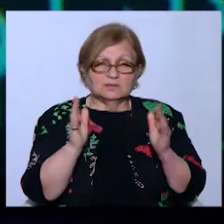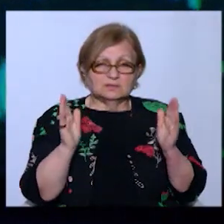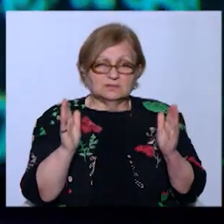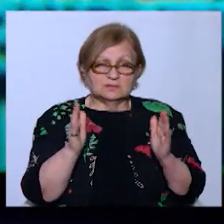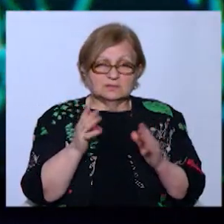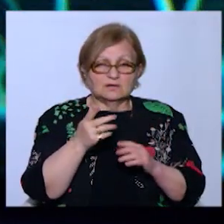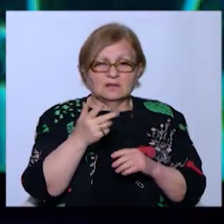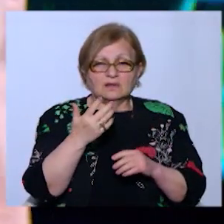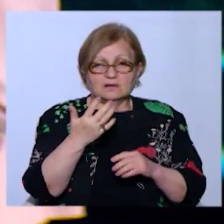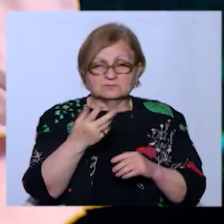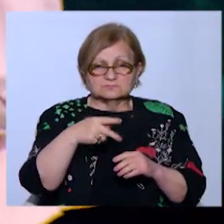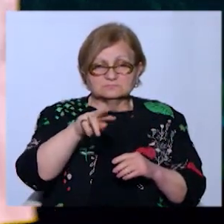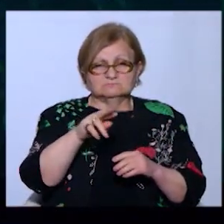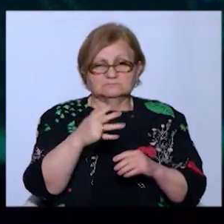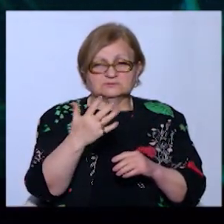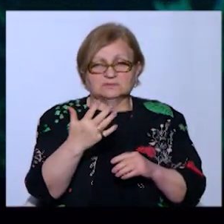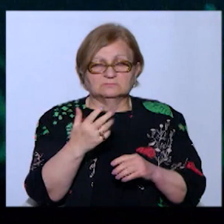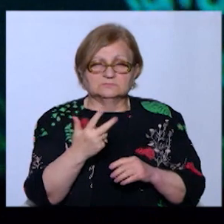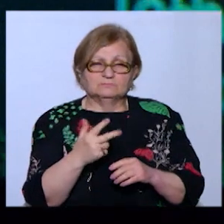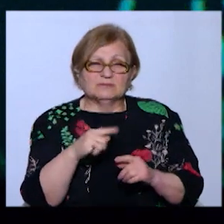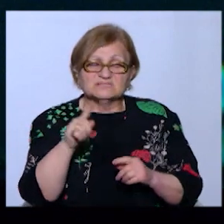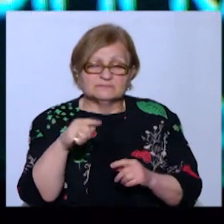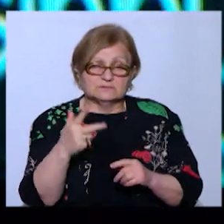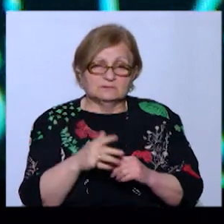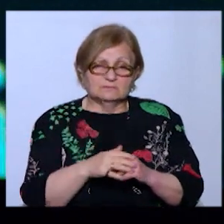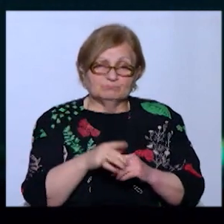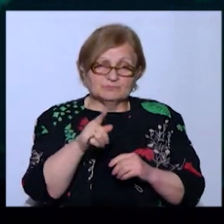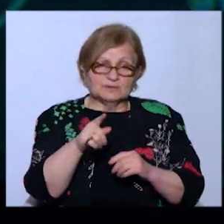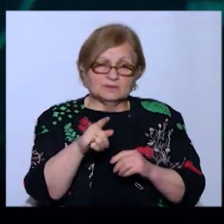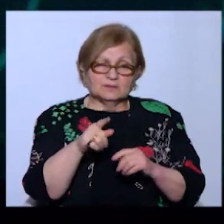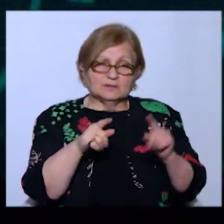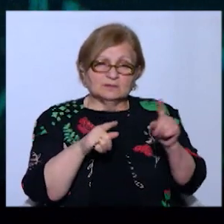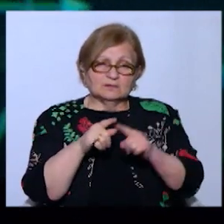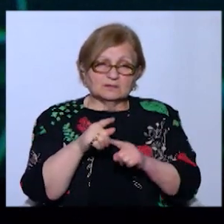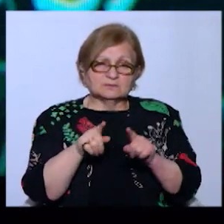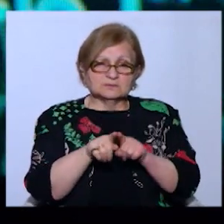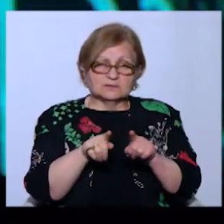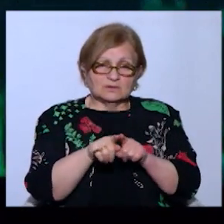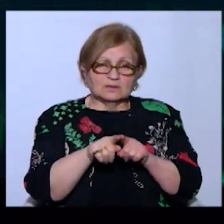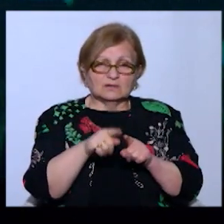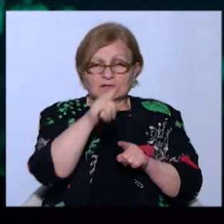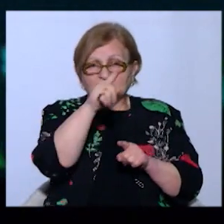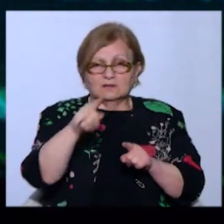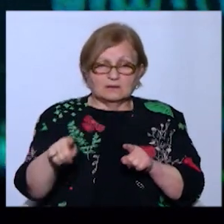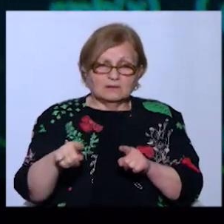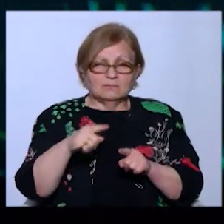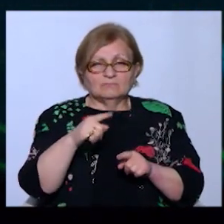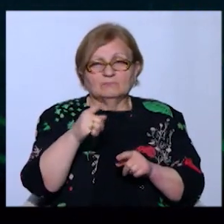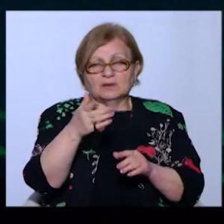A-ჯერ ფესვი 3. ასევე ტოლფერდა მართკუთხა სამკუთხედში კათეტები ერთმანეთის ტოლია, ხოლო ჰიპოტენუზა არის A-ჯერ ფესვი